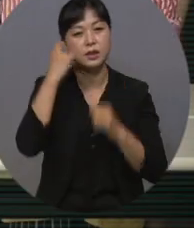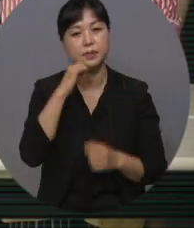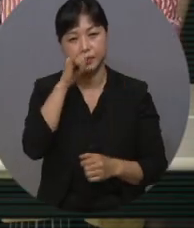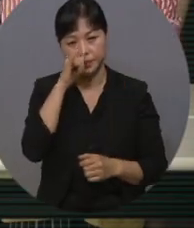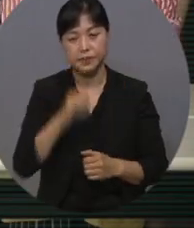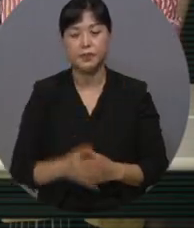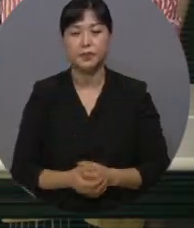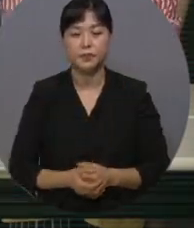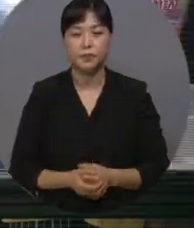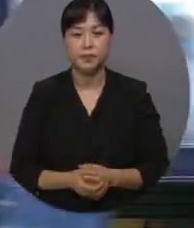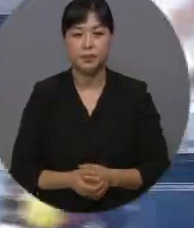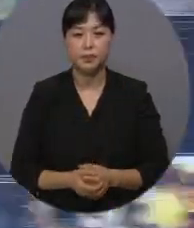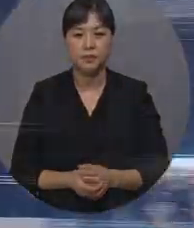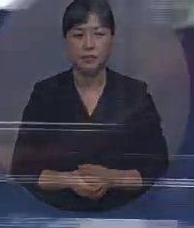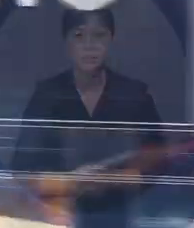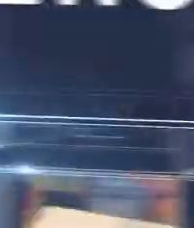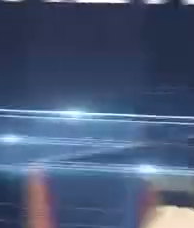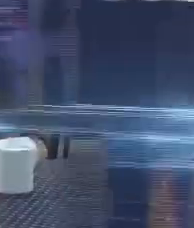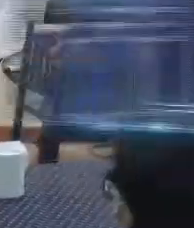정선입니다.